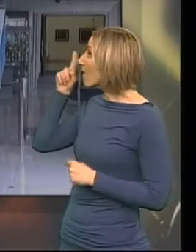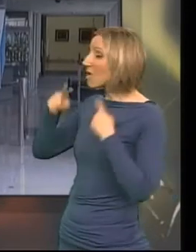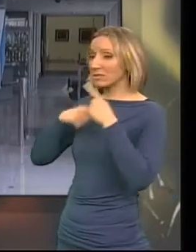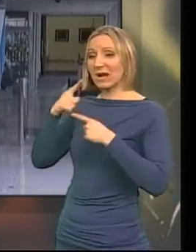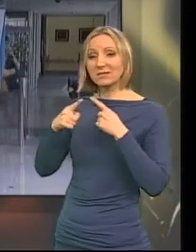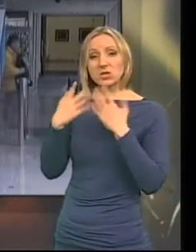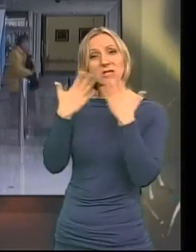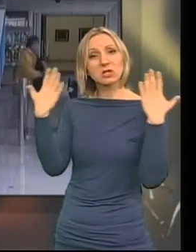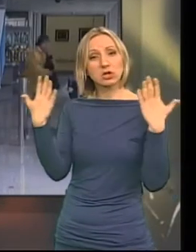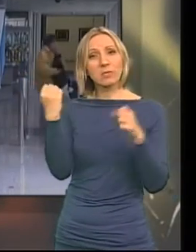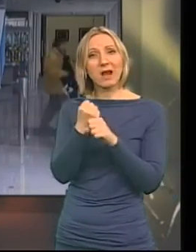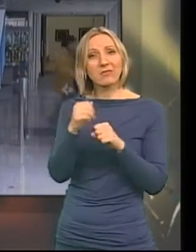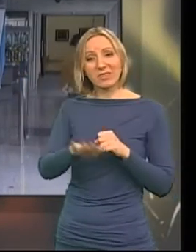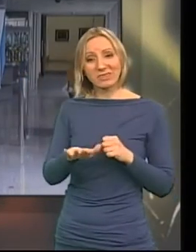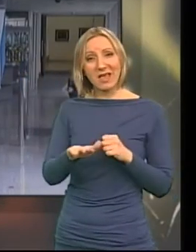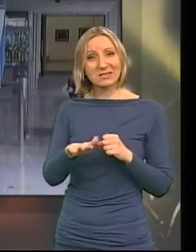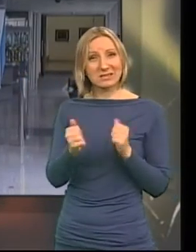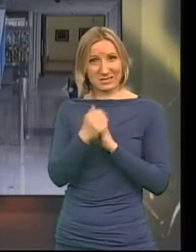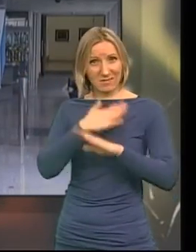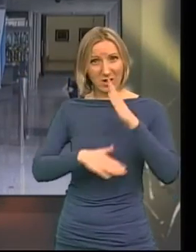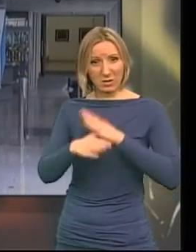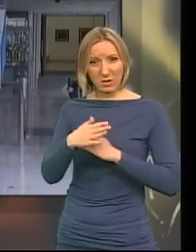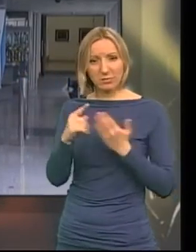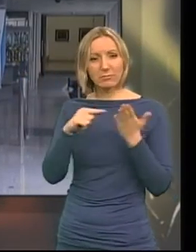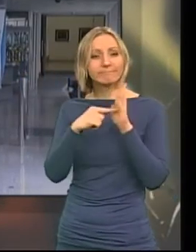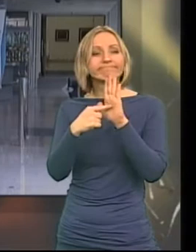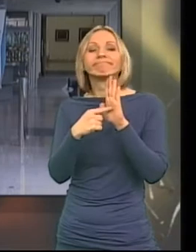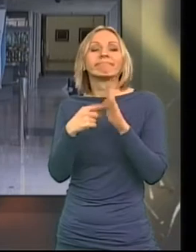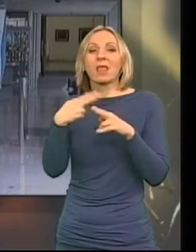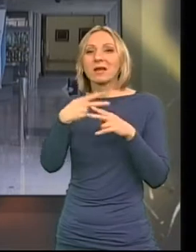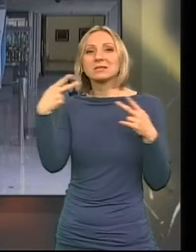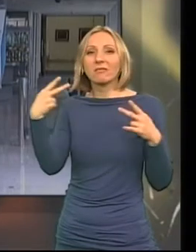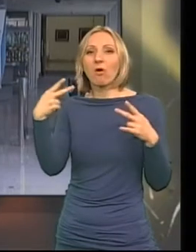Tradicionalna izložba radova dece sa invaliditetom pod simboličnim nazivom